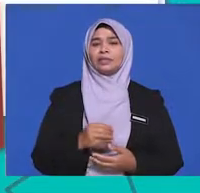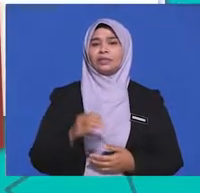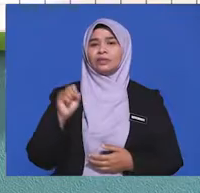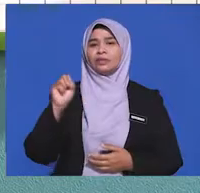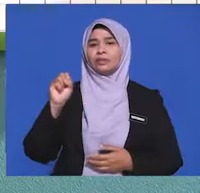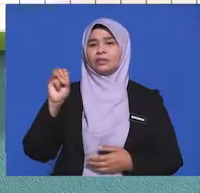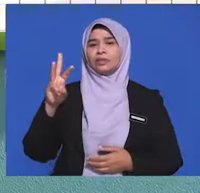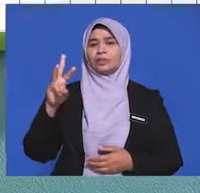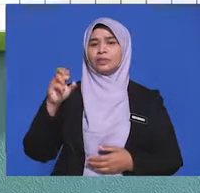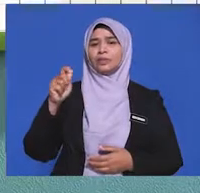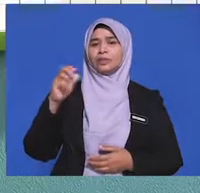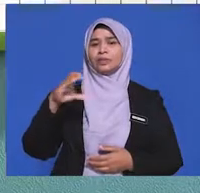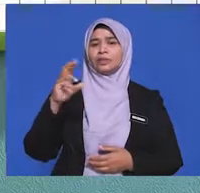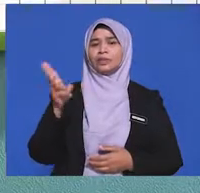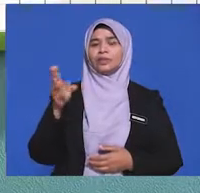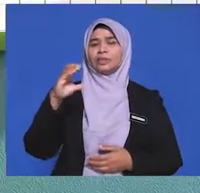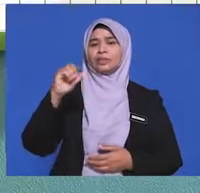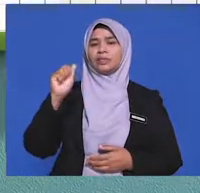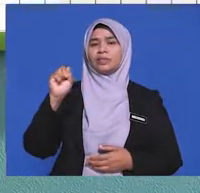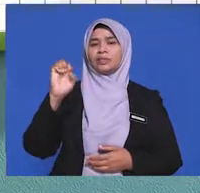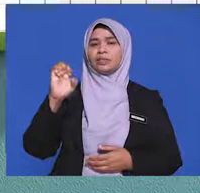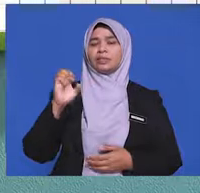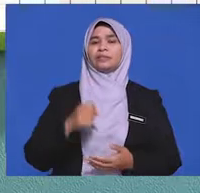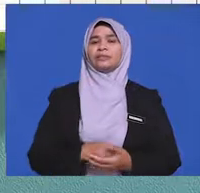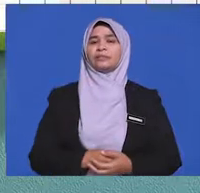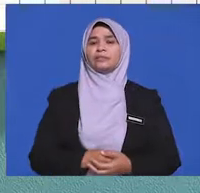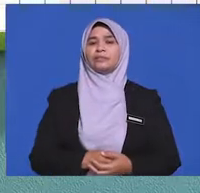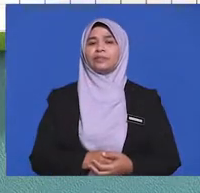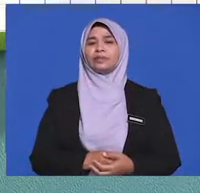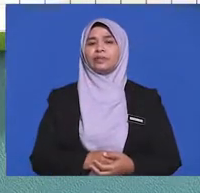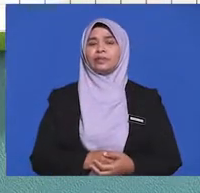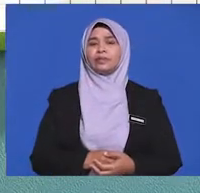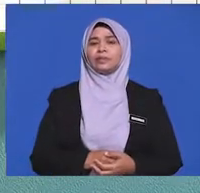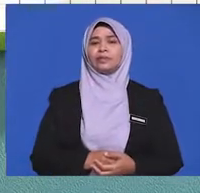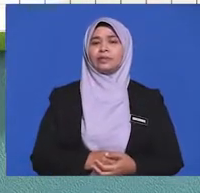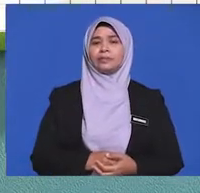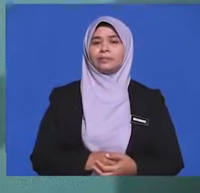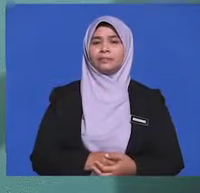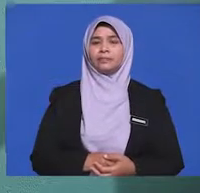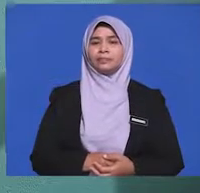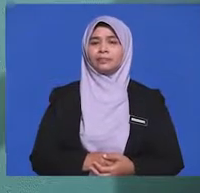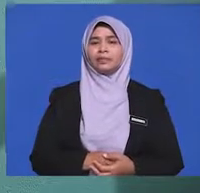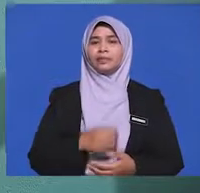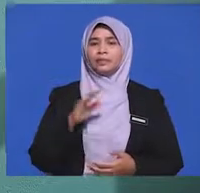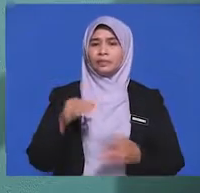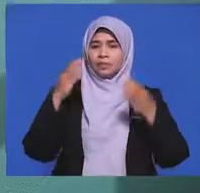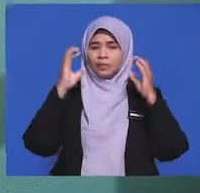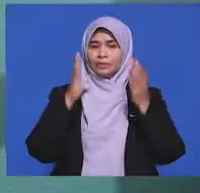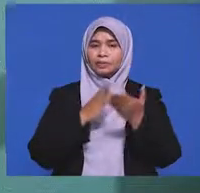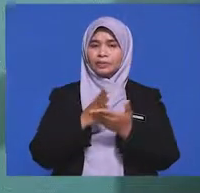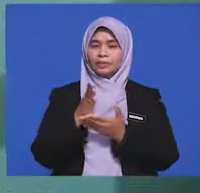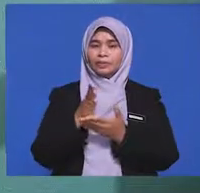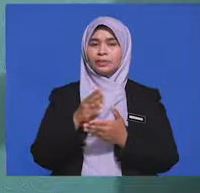case. Murid-murid akan diajar tentang aliran struktur kawalan pilihan dalam episod ini. Sebelum cikgu